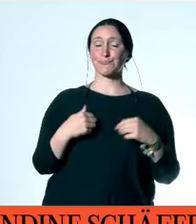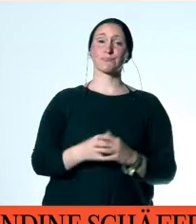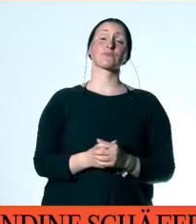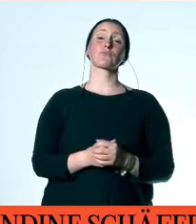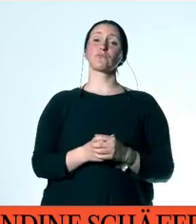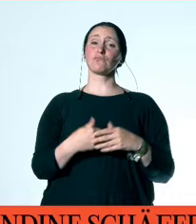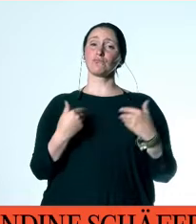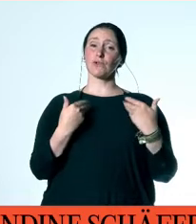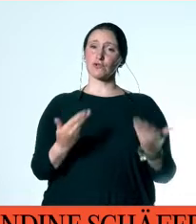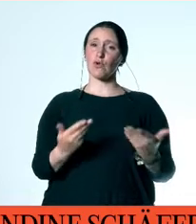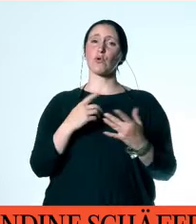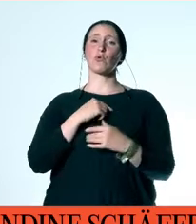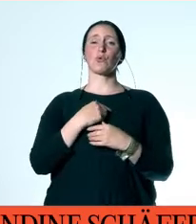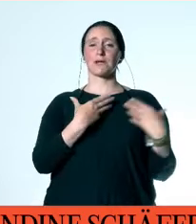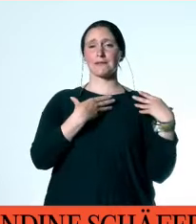zusammenkommen werden.